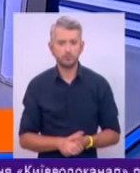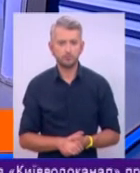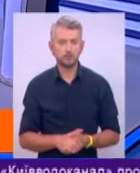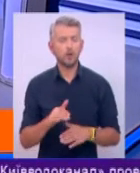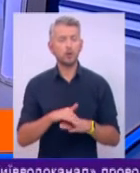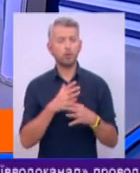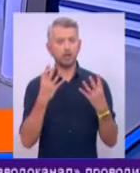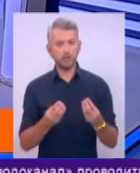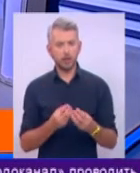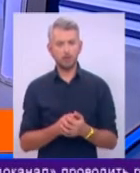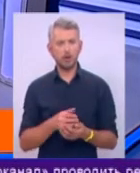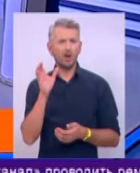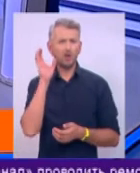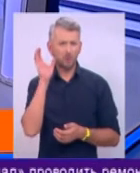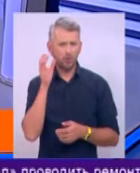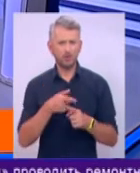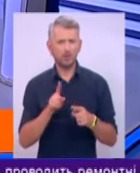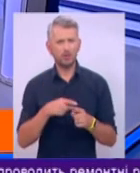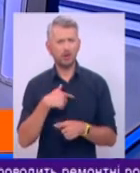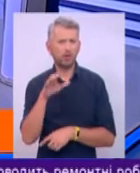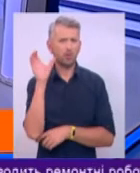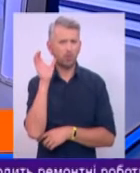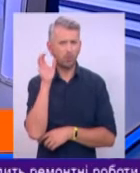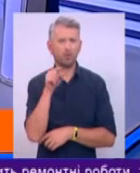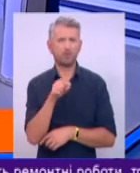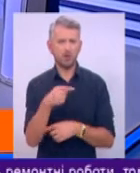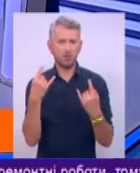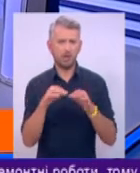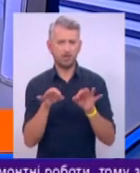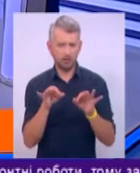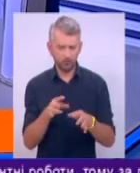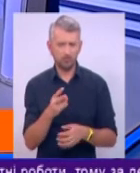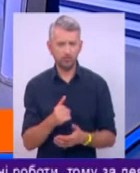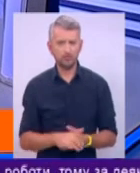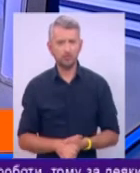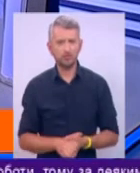Добрий день. Слухайте само. От я слухаю саму вашу передачу, да?